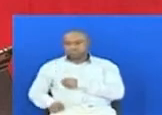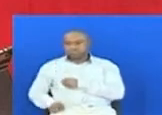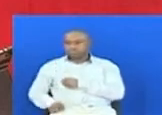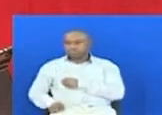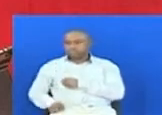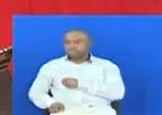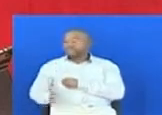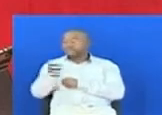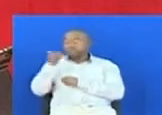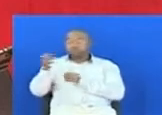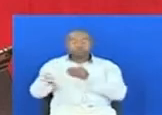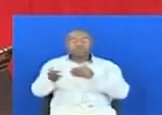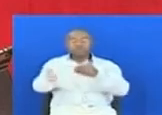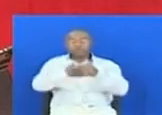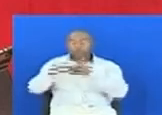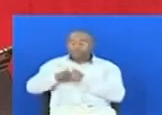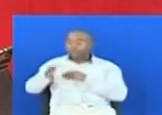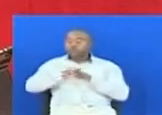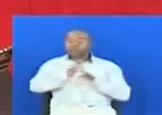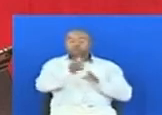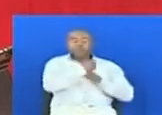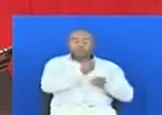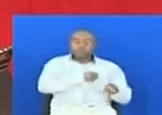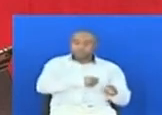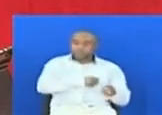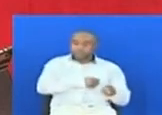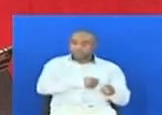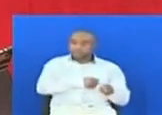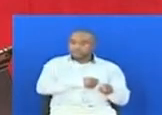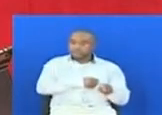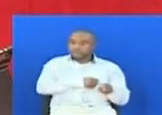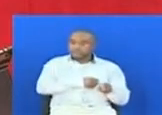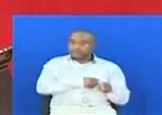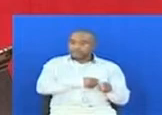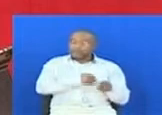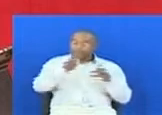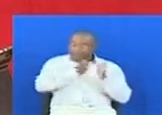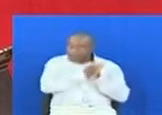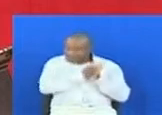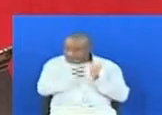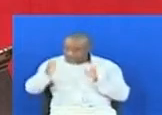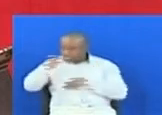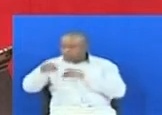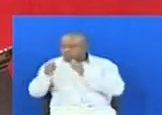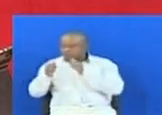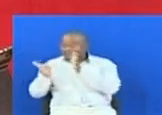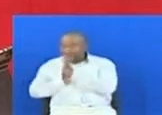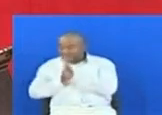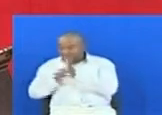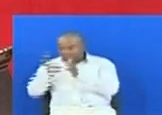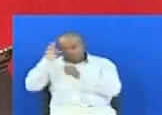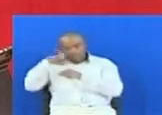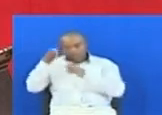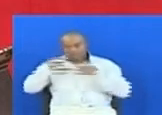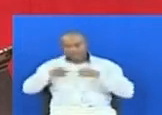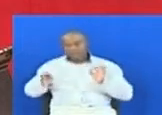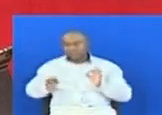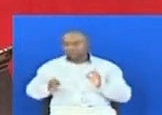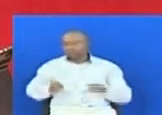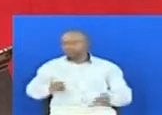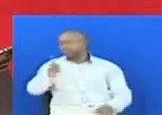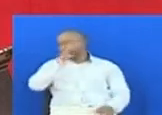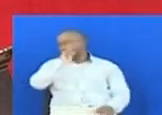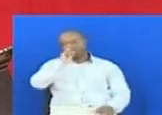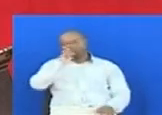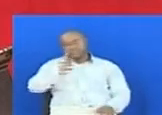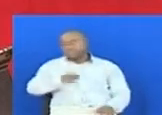tunaweka lockdown, tunatumia budget tulio nayo ili tuweze kuwa tumefunga after Septemba, kwa hiyo tutakuwa free azifu ni